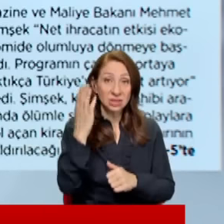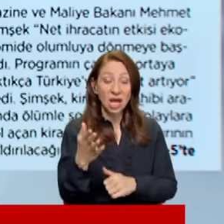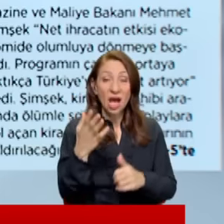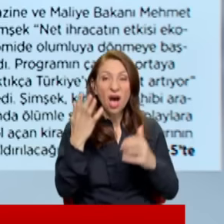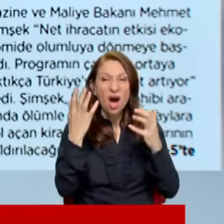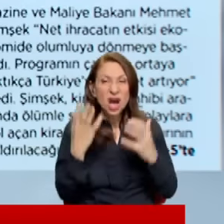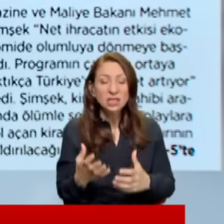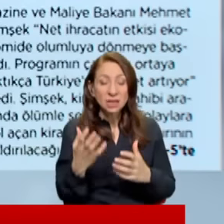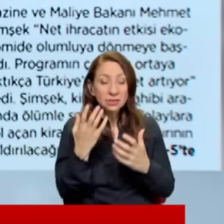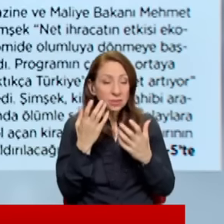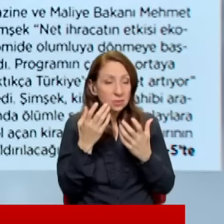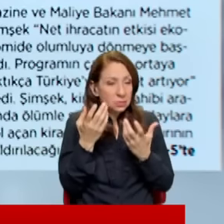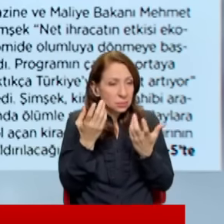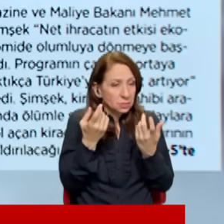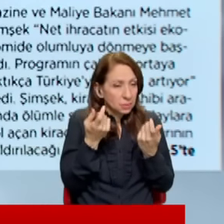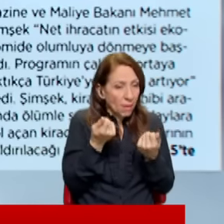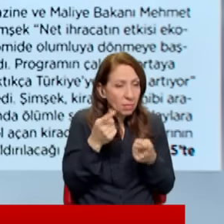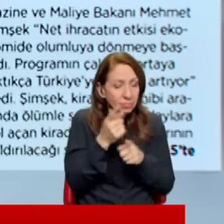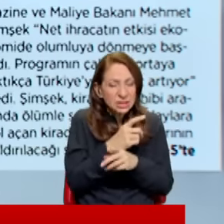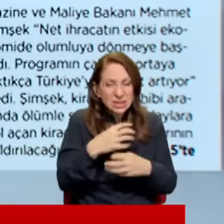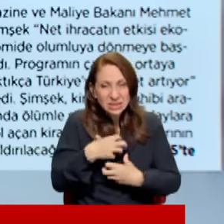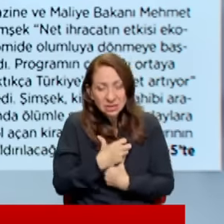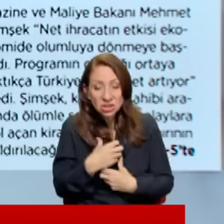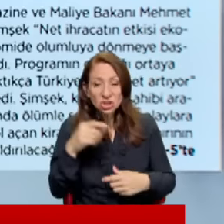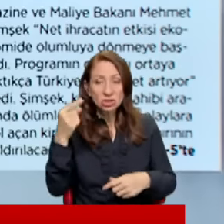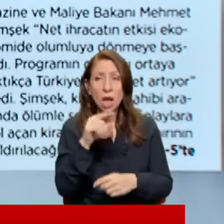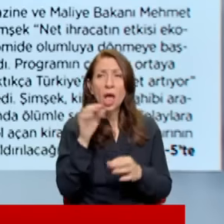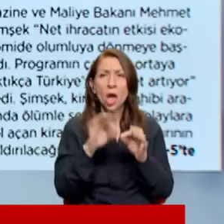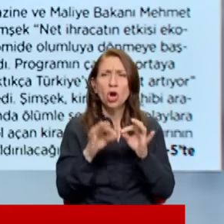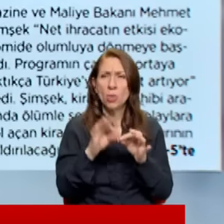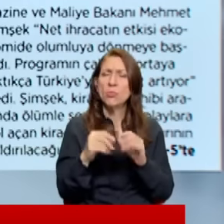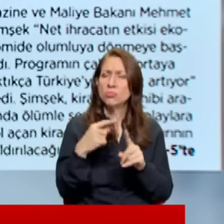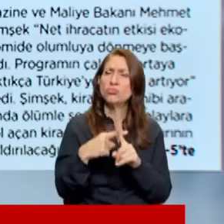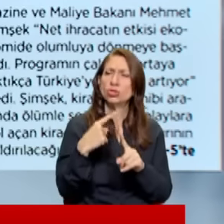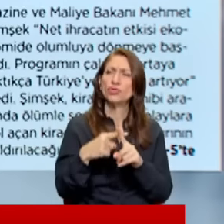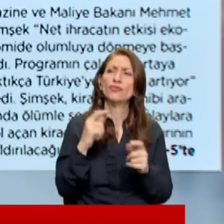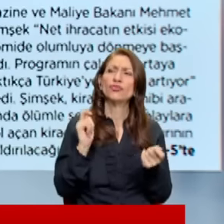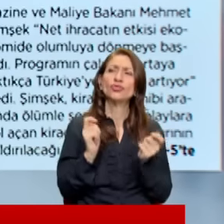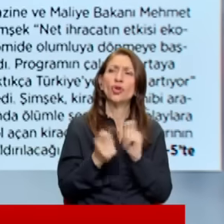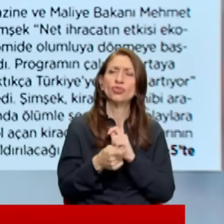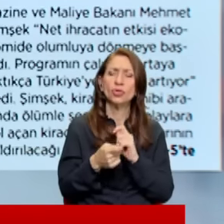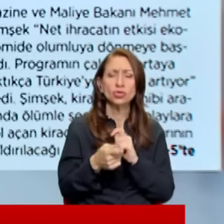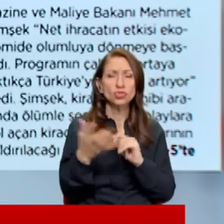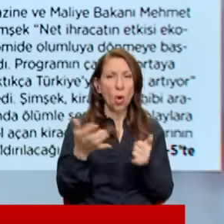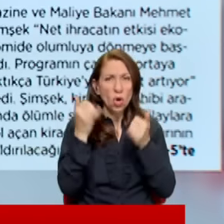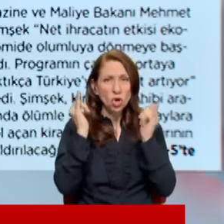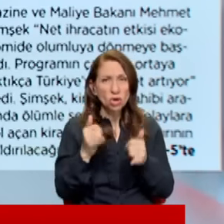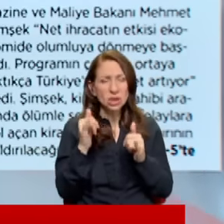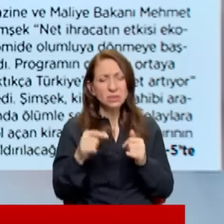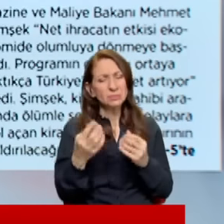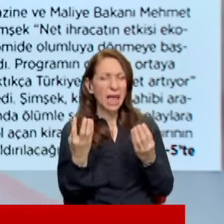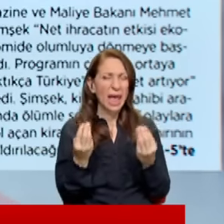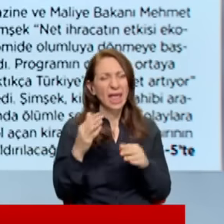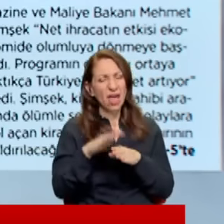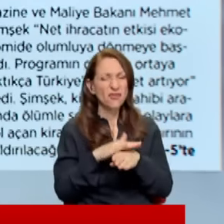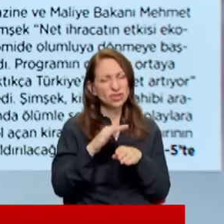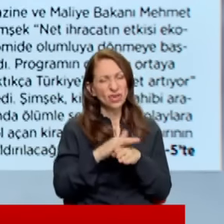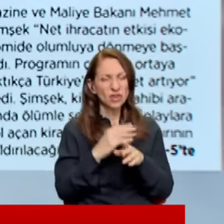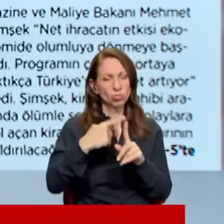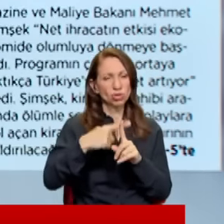ağırlaşan tabloya Şimşek'in yanıtı ekonomi olumluya döndü hani çok kötüydü şu anda yavaş